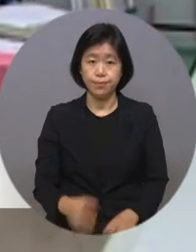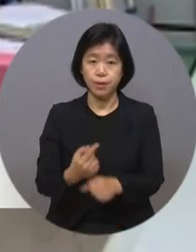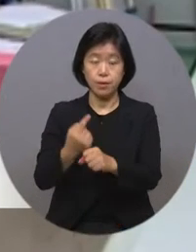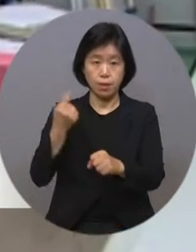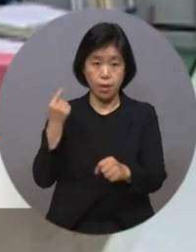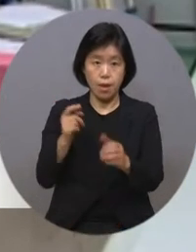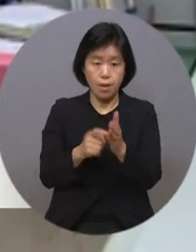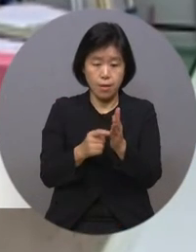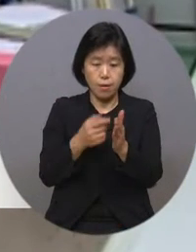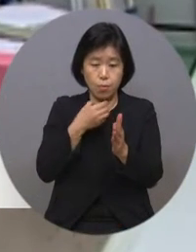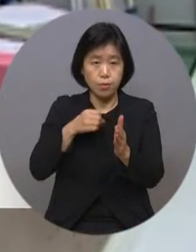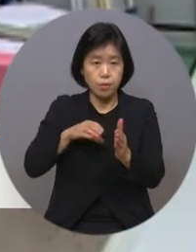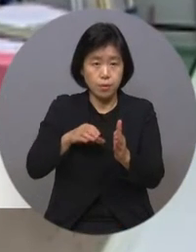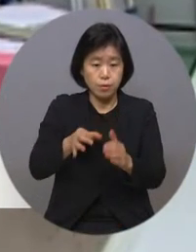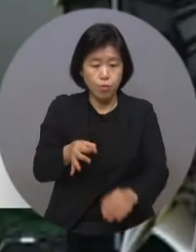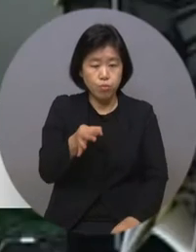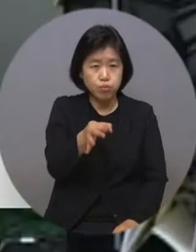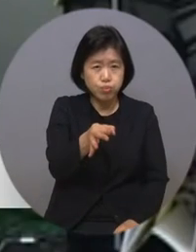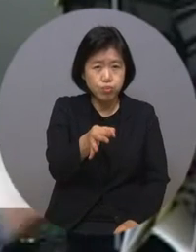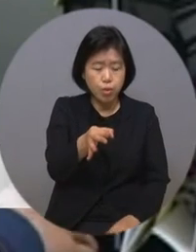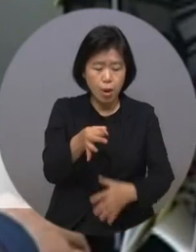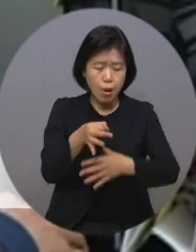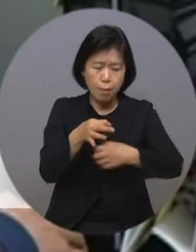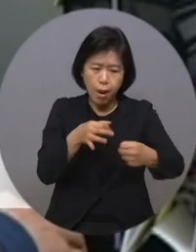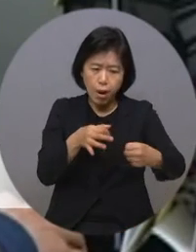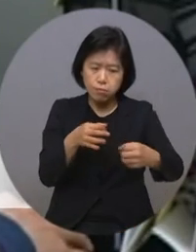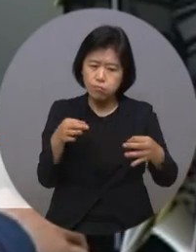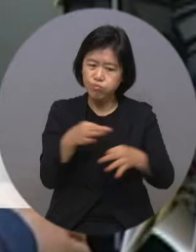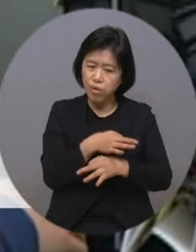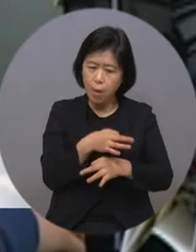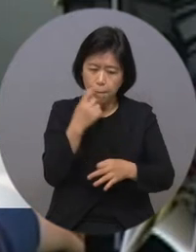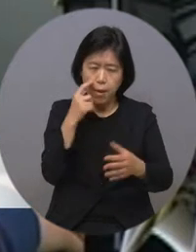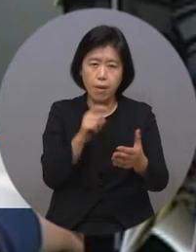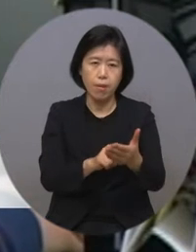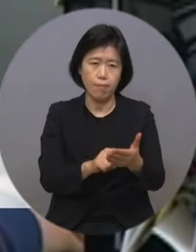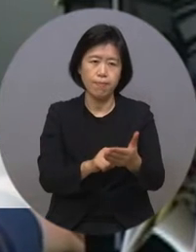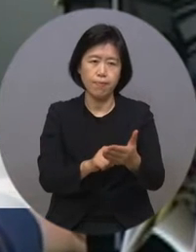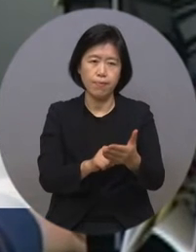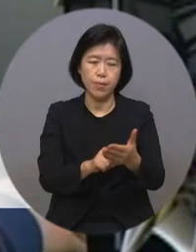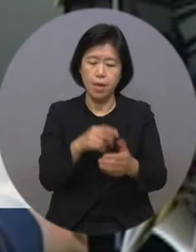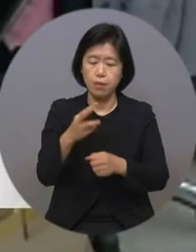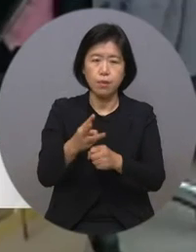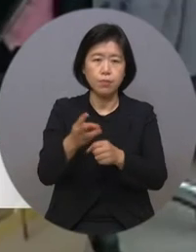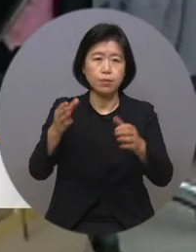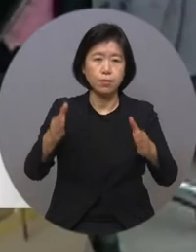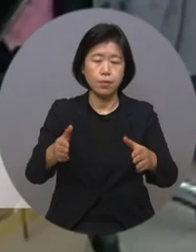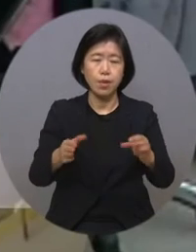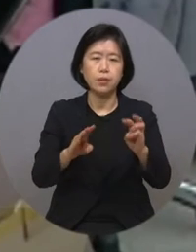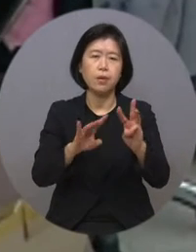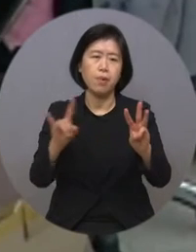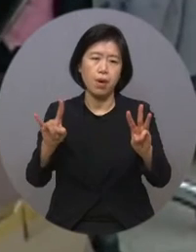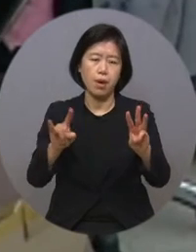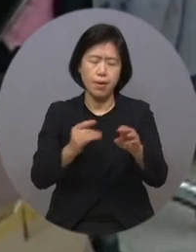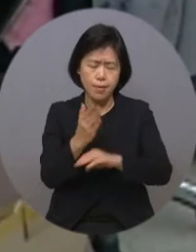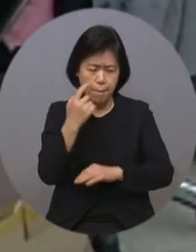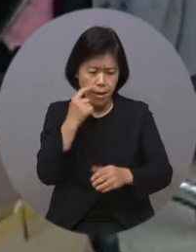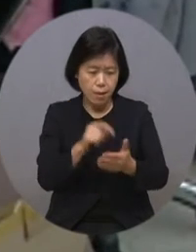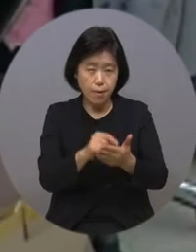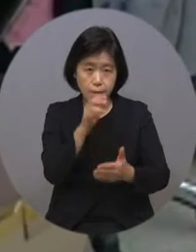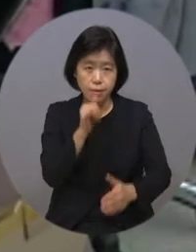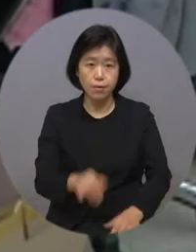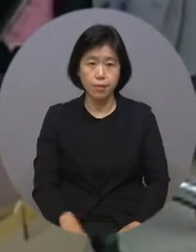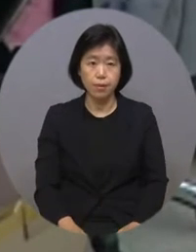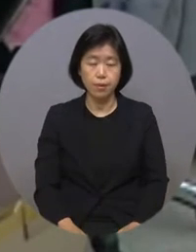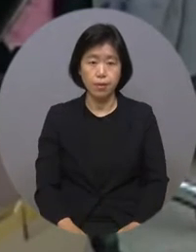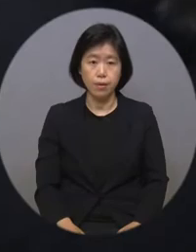긴급 복지지원 부정수급 적발 건수가 2017년 대비 3배 이상 증가한 것으로 조사됐습니다. 또한 지자체